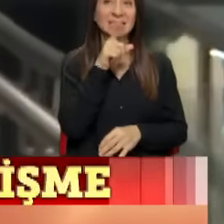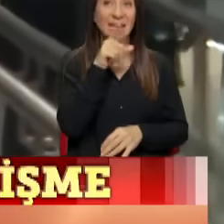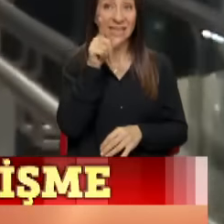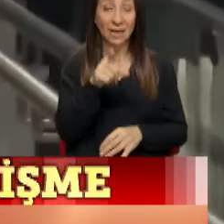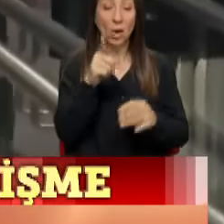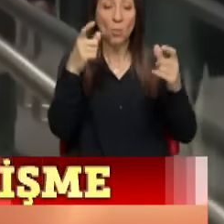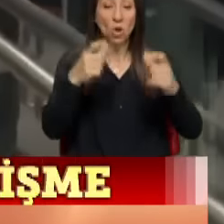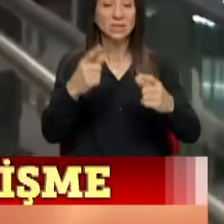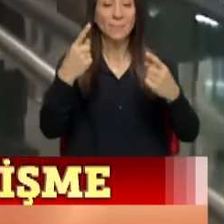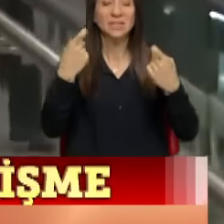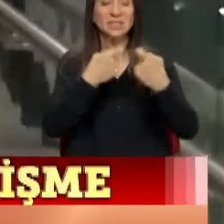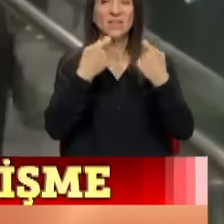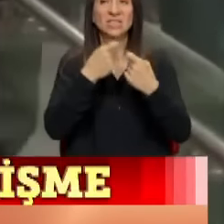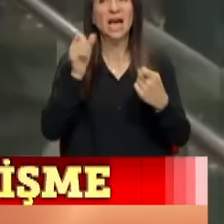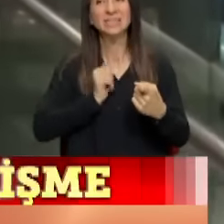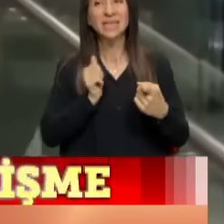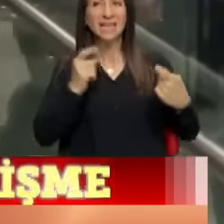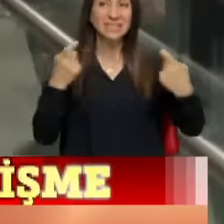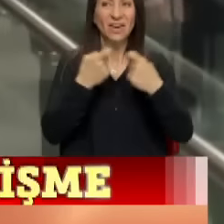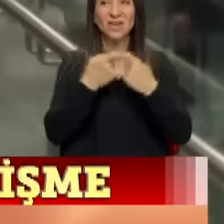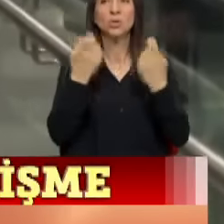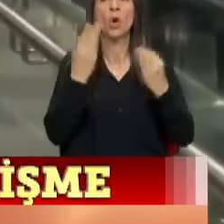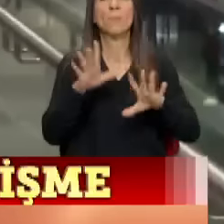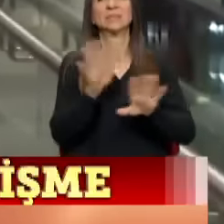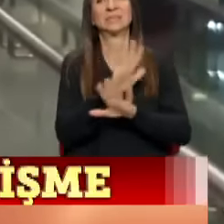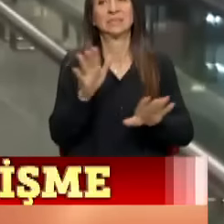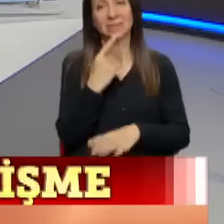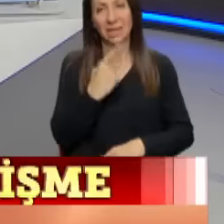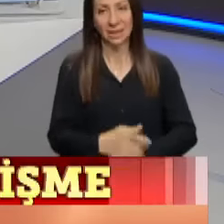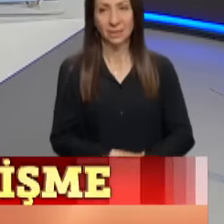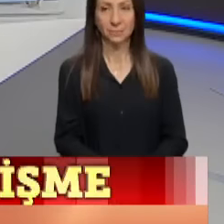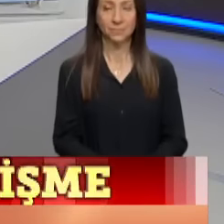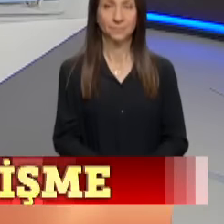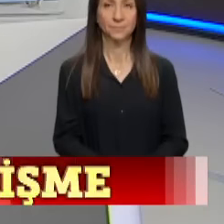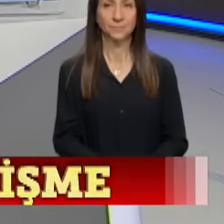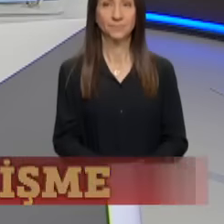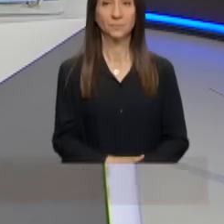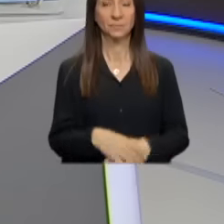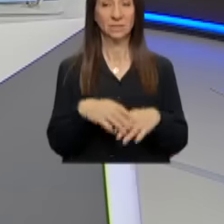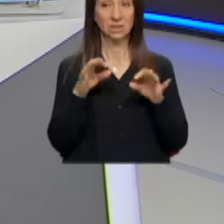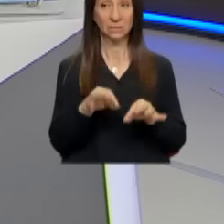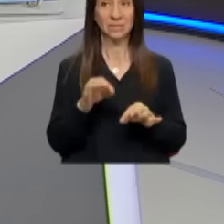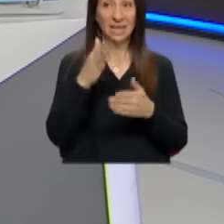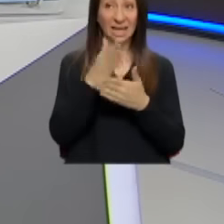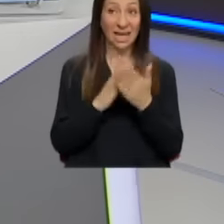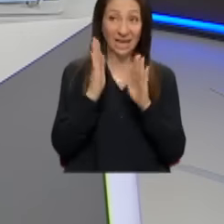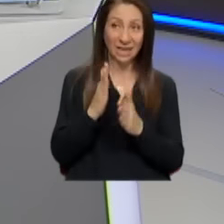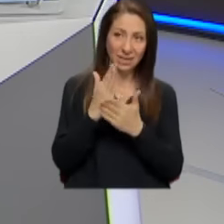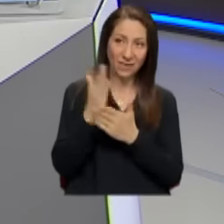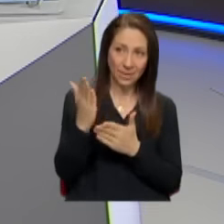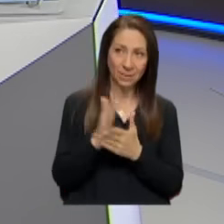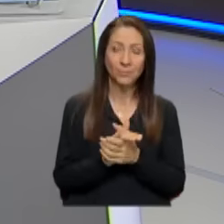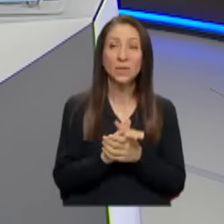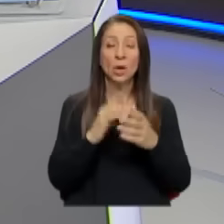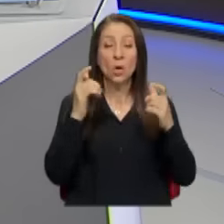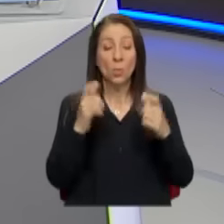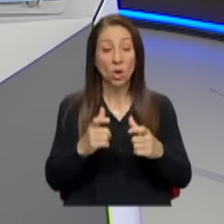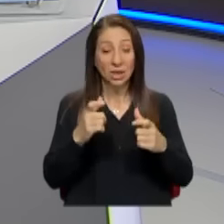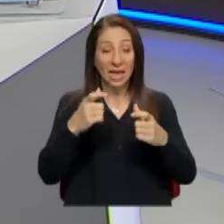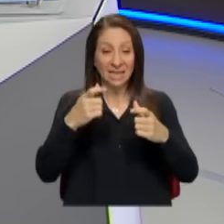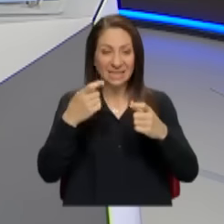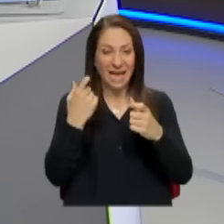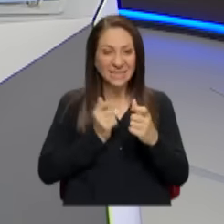de bölgesel bir çatışmayı körüklememe çağrıları yapıldı. Şimdi yarıda kalmıştı, devam edelim. Bölgesel çatışmayı